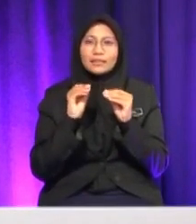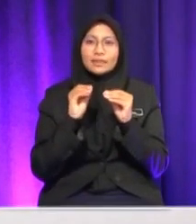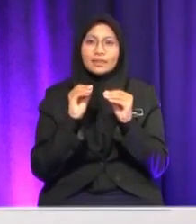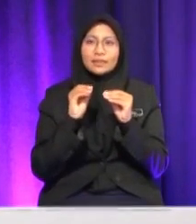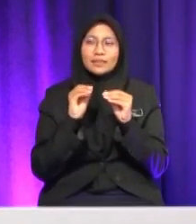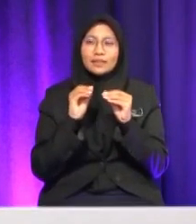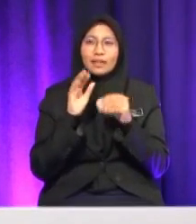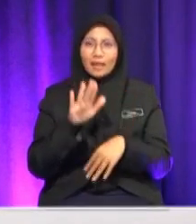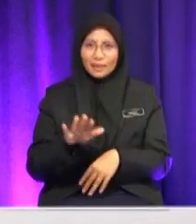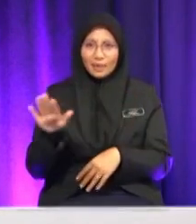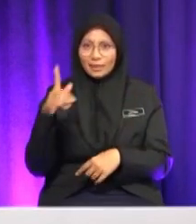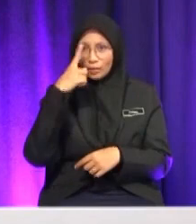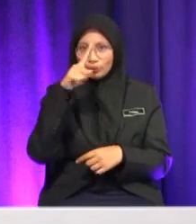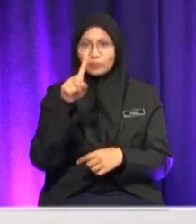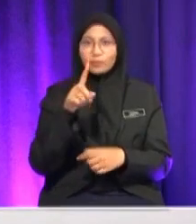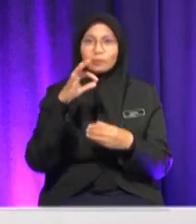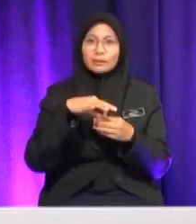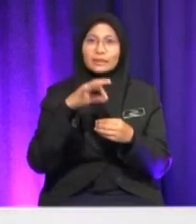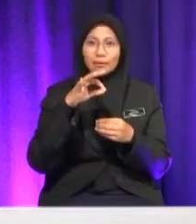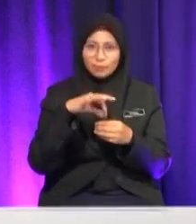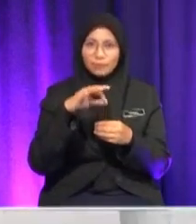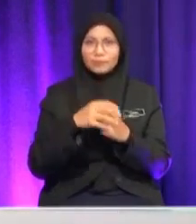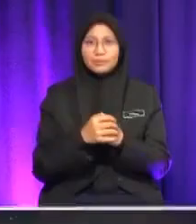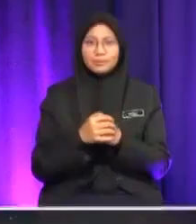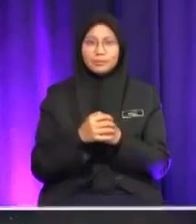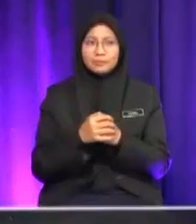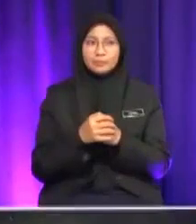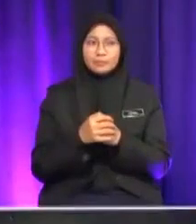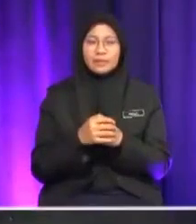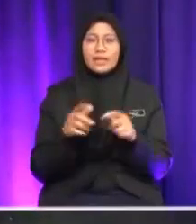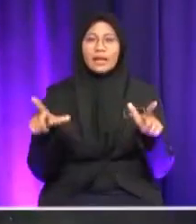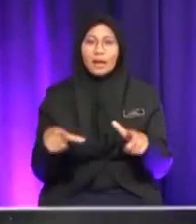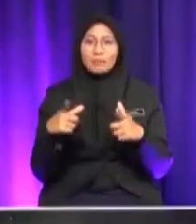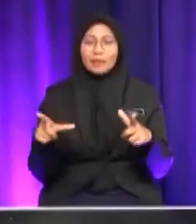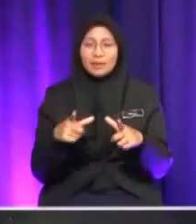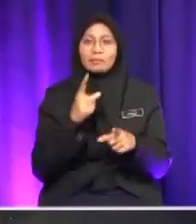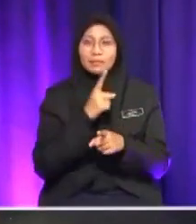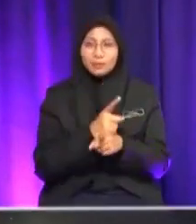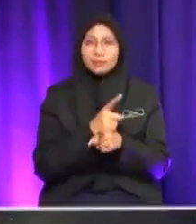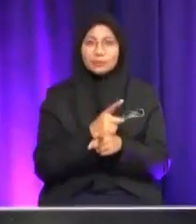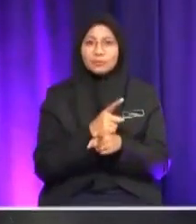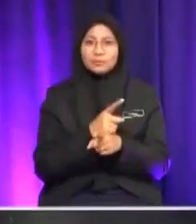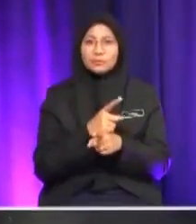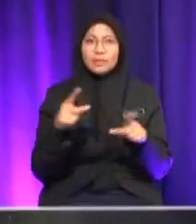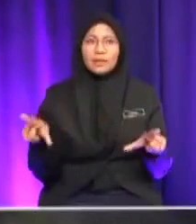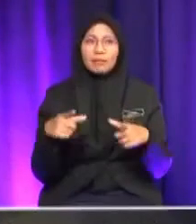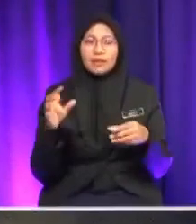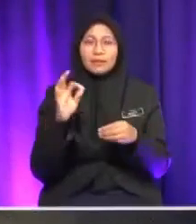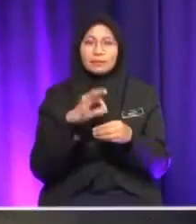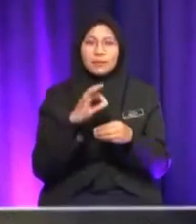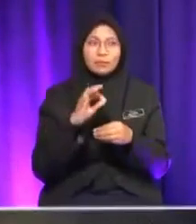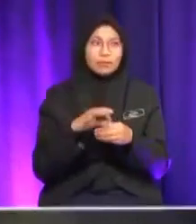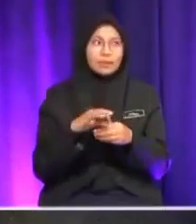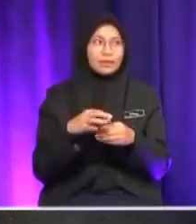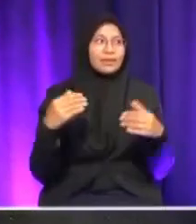amalan menabung sejak kecil lagi. Ya, tepat sekali. Amalan menabung. Kita kena menabung. Kalau kita tengok hari ini, cikgu telah pun